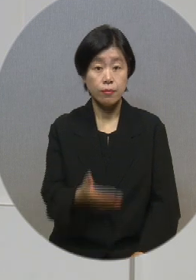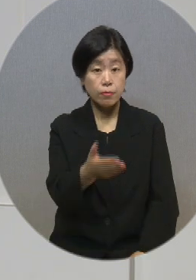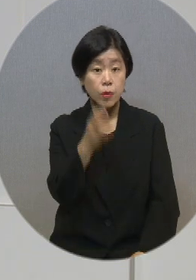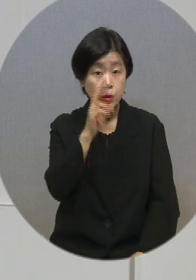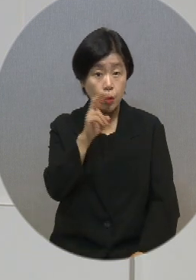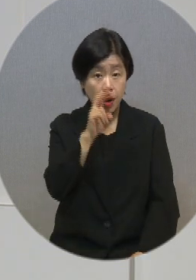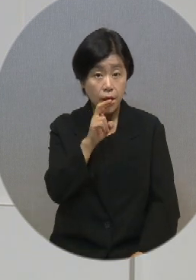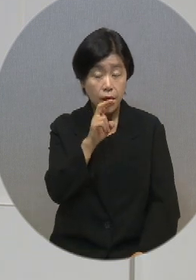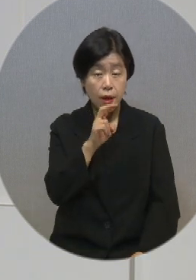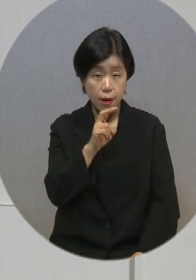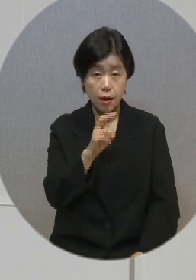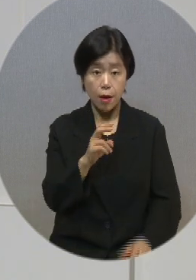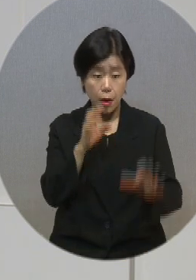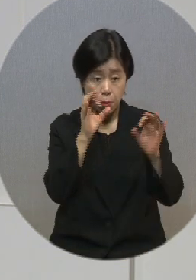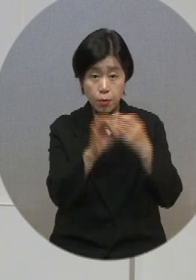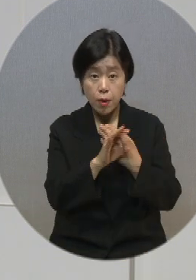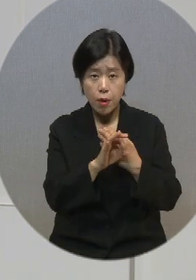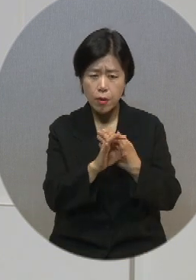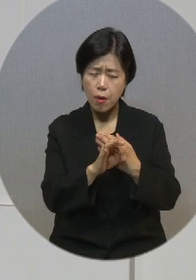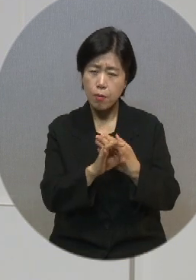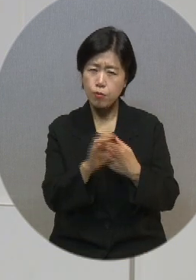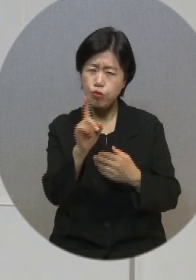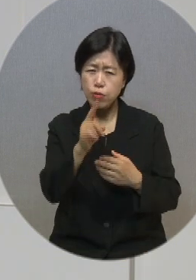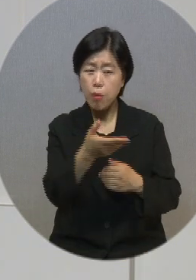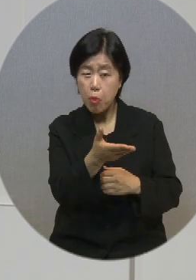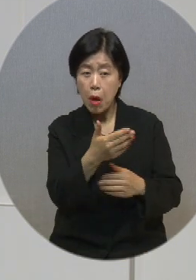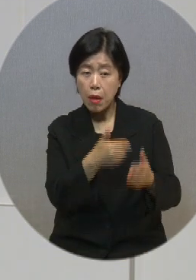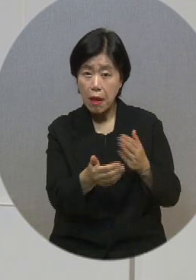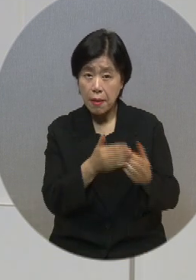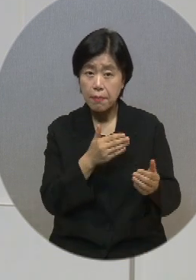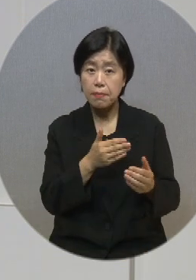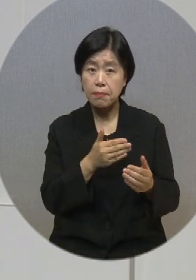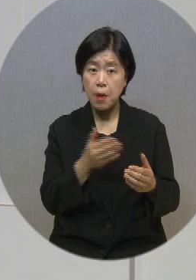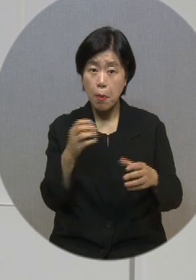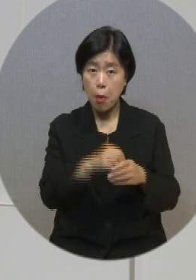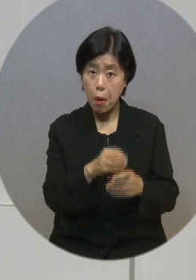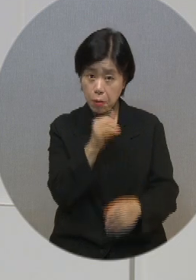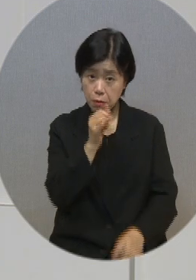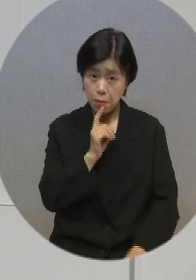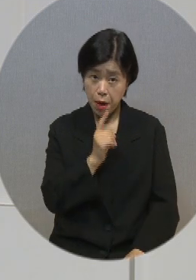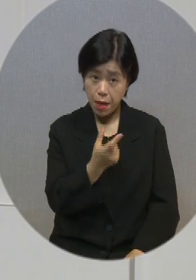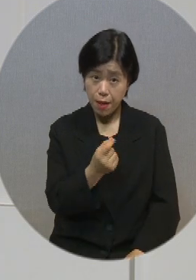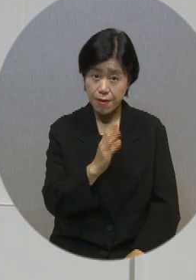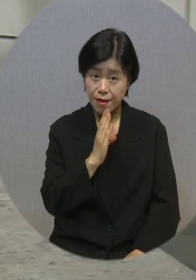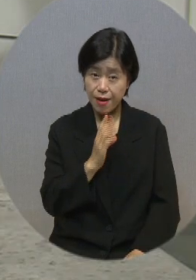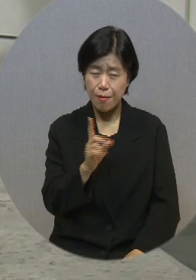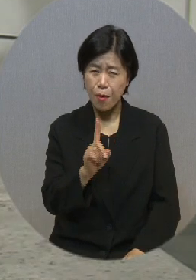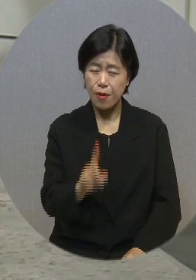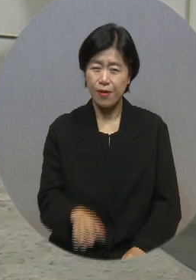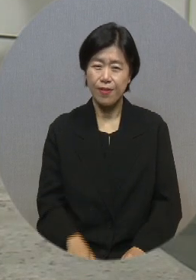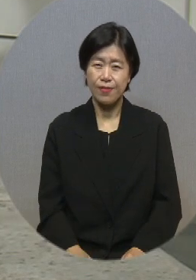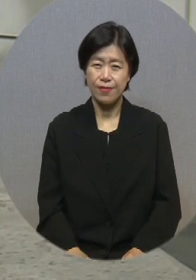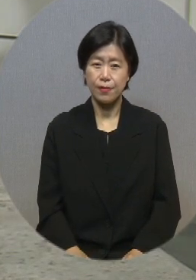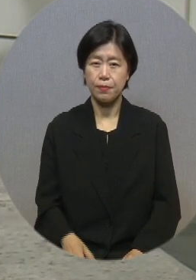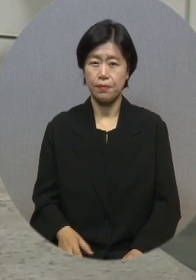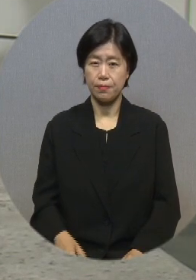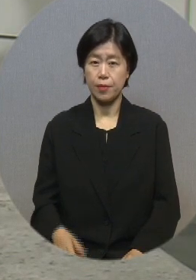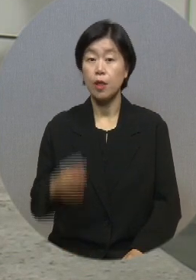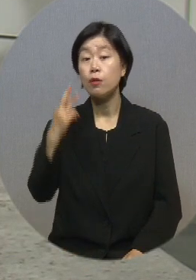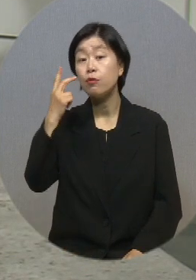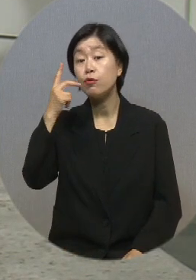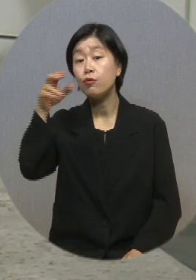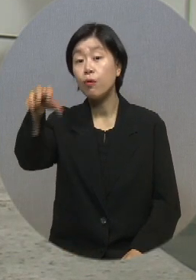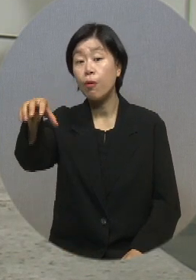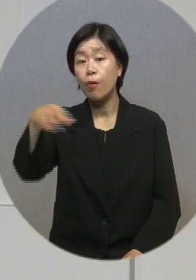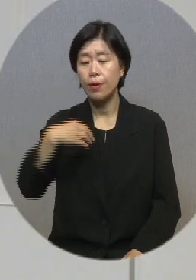곡에도 또 어떠한 예. 또 사연이 있다고 네, 선곡을 하셨다는 어떤 사연이 있으신가요? 네. 미국에 어학